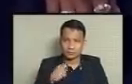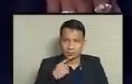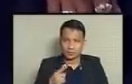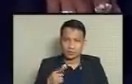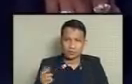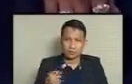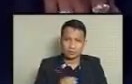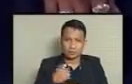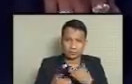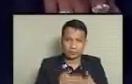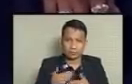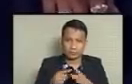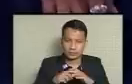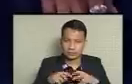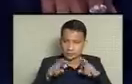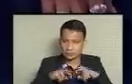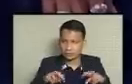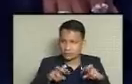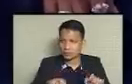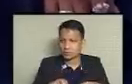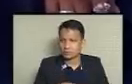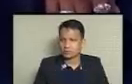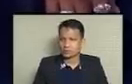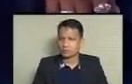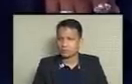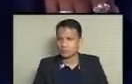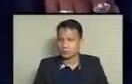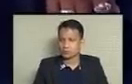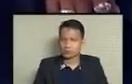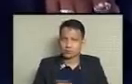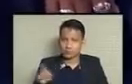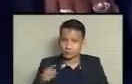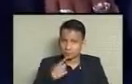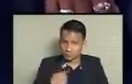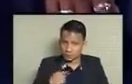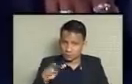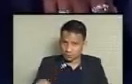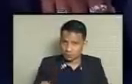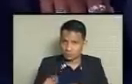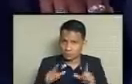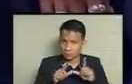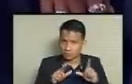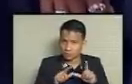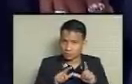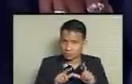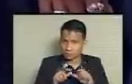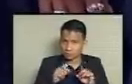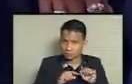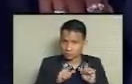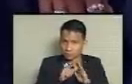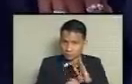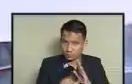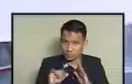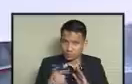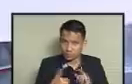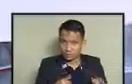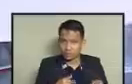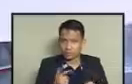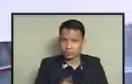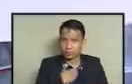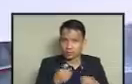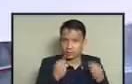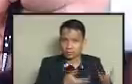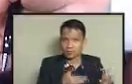lang simulan ng ating pag-iimbisiga natin, sir. Kasi sir, kung legit to, dapat nabigyan na silang lisensya dahil pagkatagal-tagal, tulad itong isang nandito sa katabi